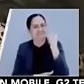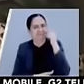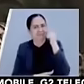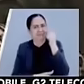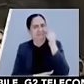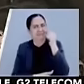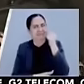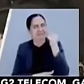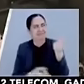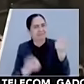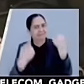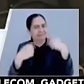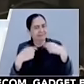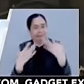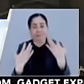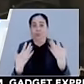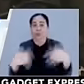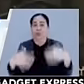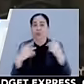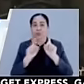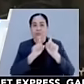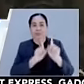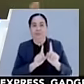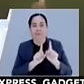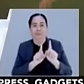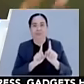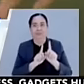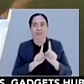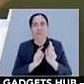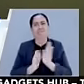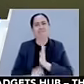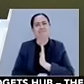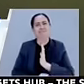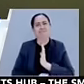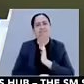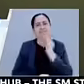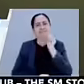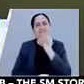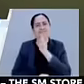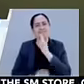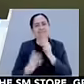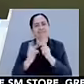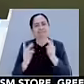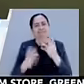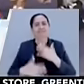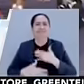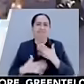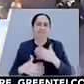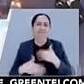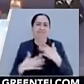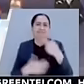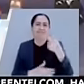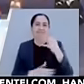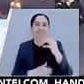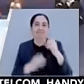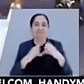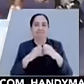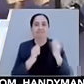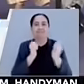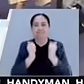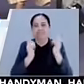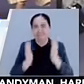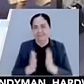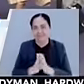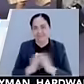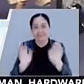Napaka-imposible. Pero ito nung katabi na namin. Tapos, ang bait-bait pa. French sobra kasing nahahappy ako dun sa mga GMA singers. Naghanda ng araw sila para